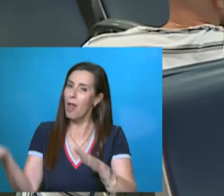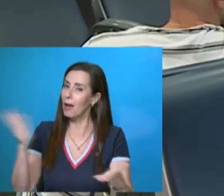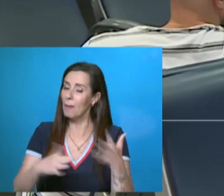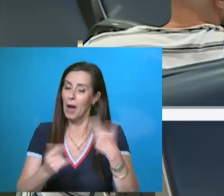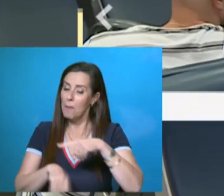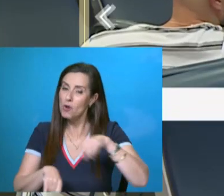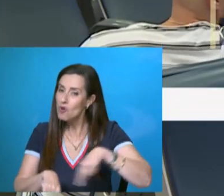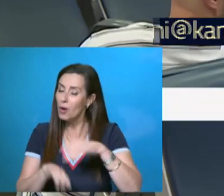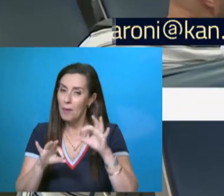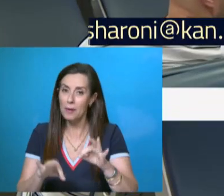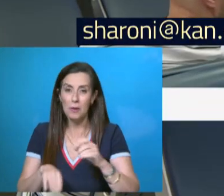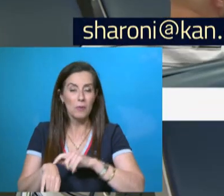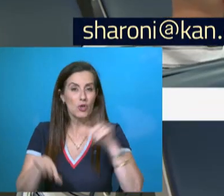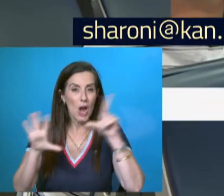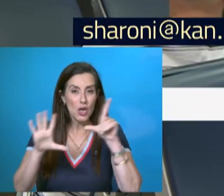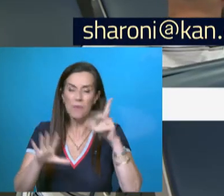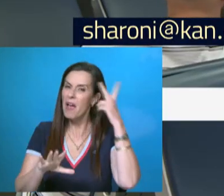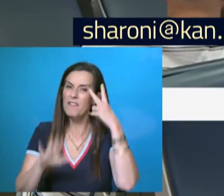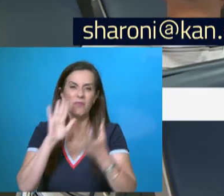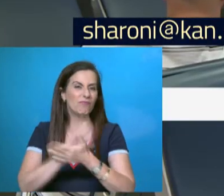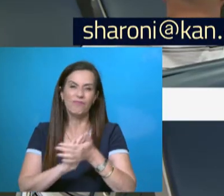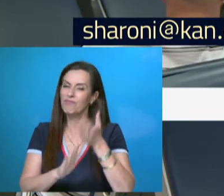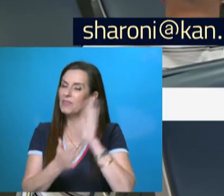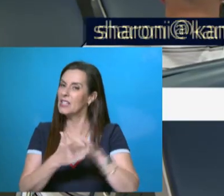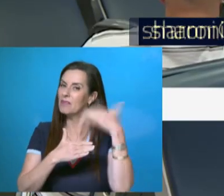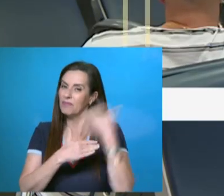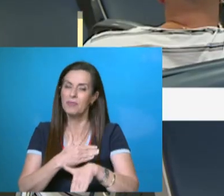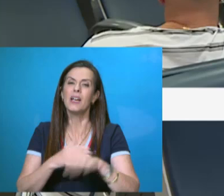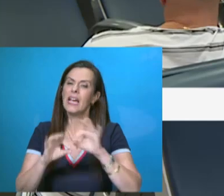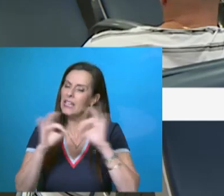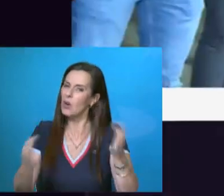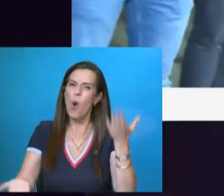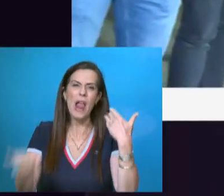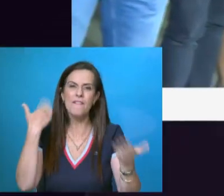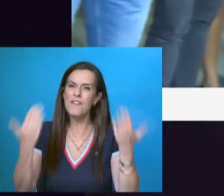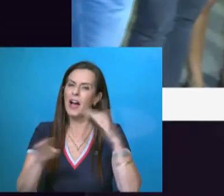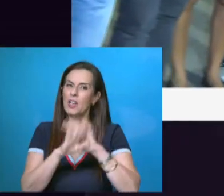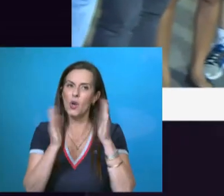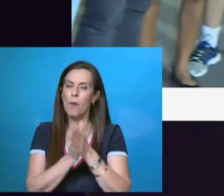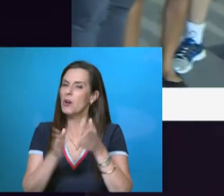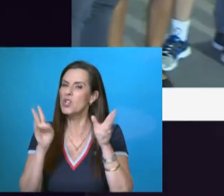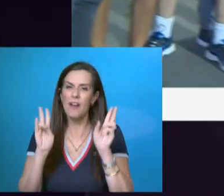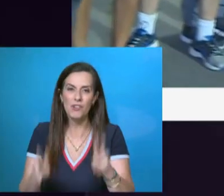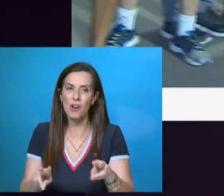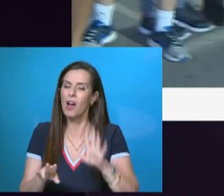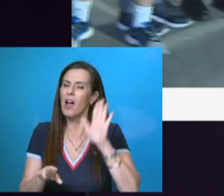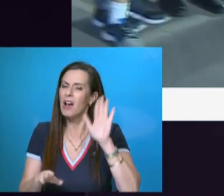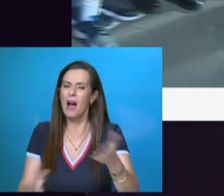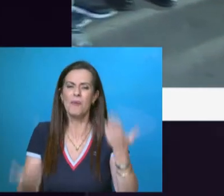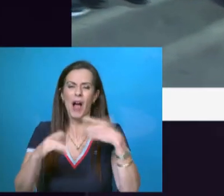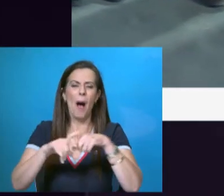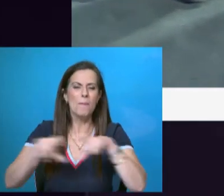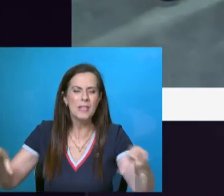בערך מהשעה 7, כשהבינו סופית שזה נגמר, התחילו לפרק פה את כל מה שאת רק רוצה, כולל המזנון ובית